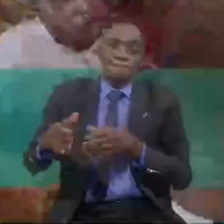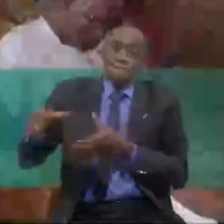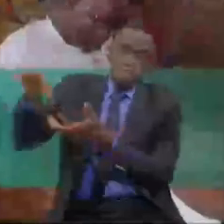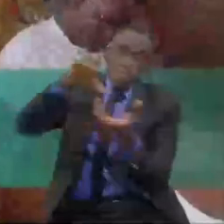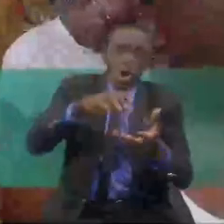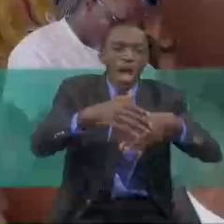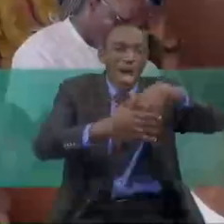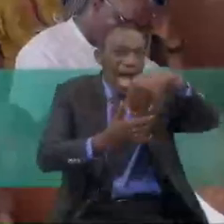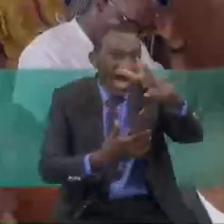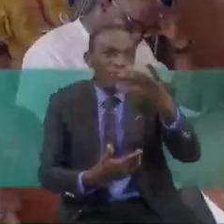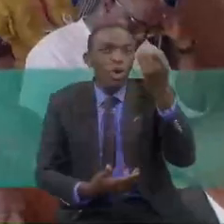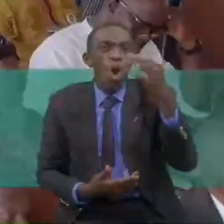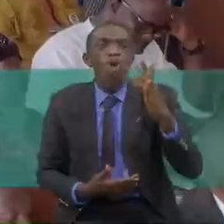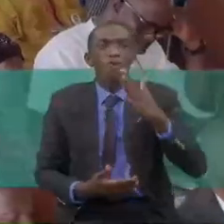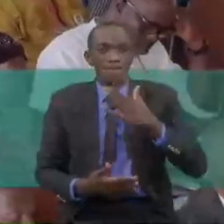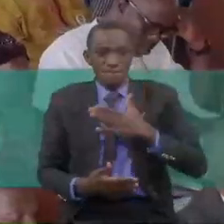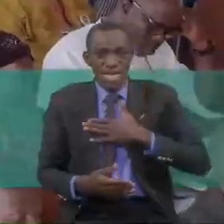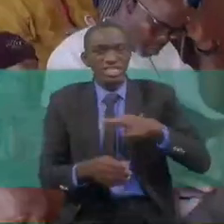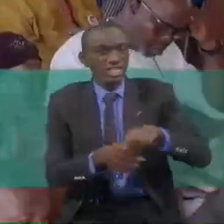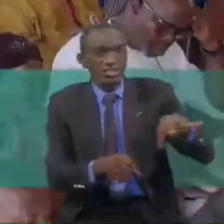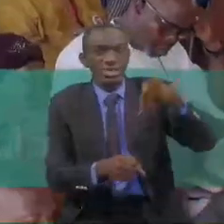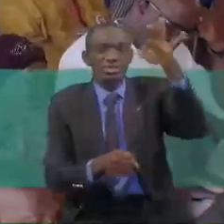Je répandrai de mon esprit.